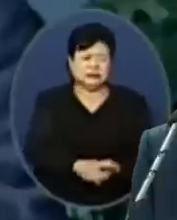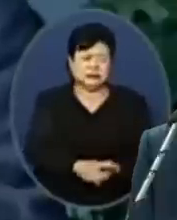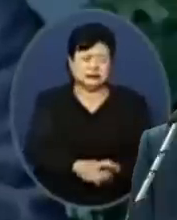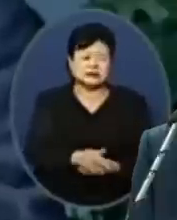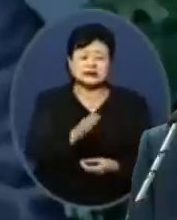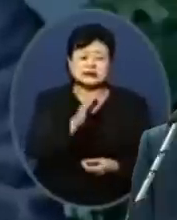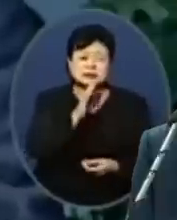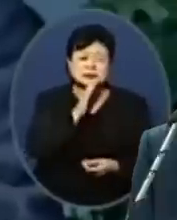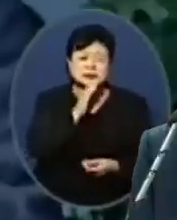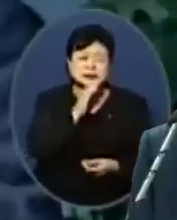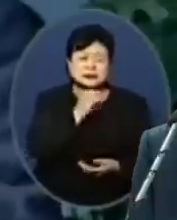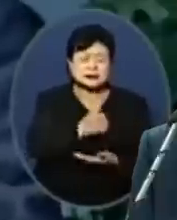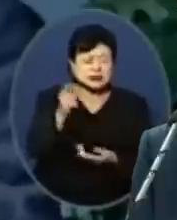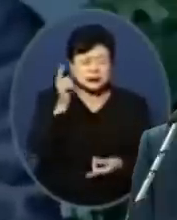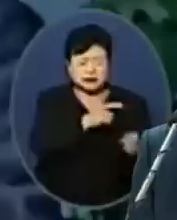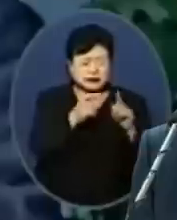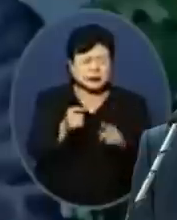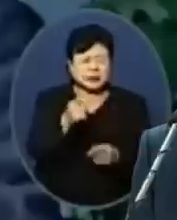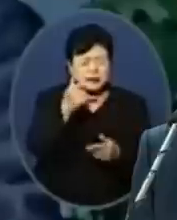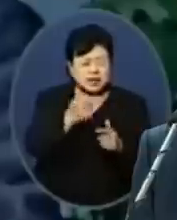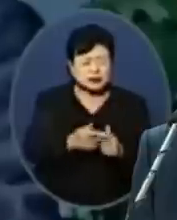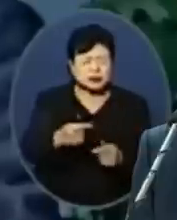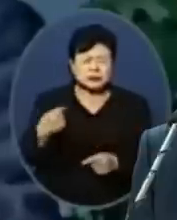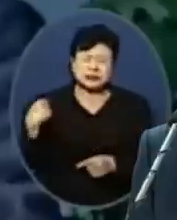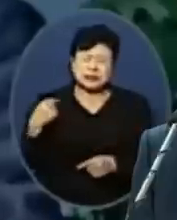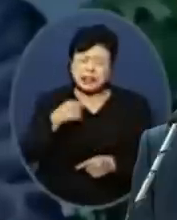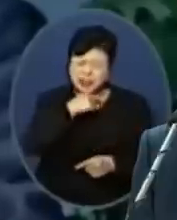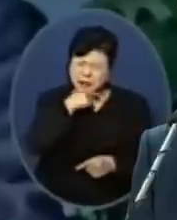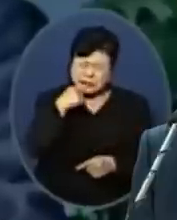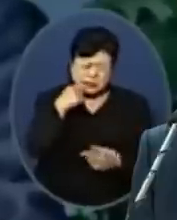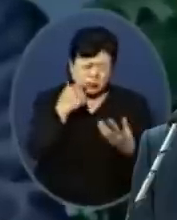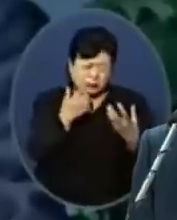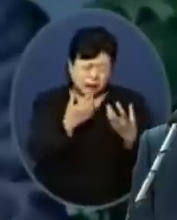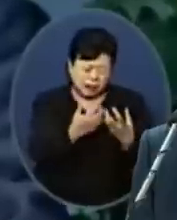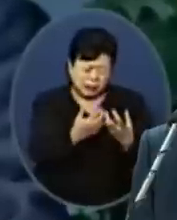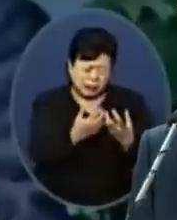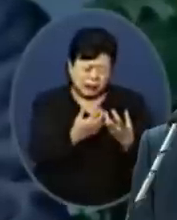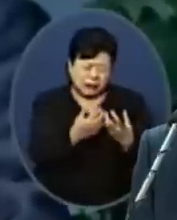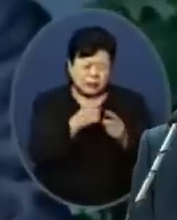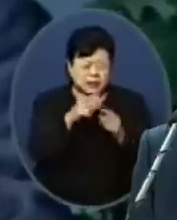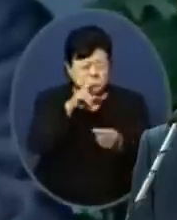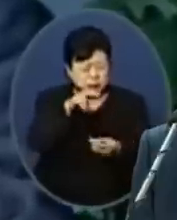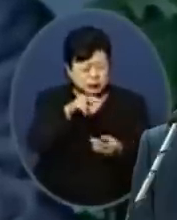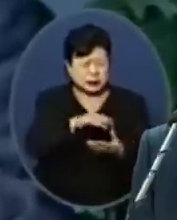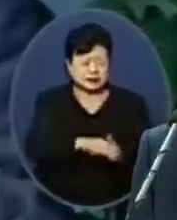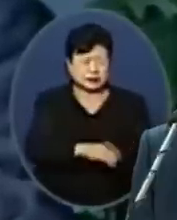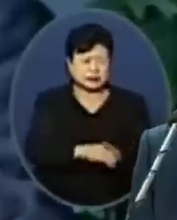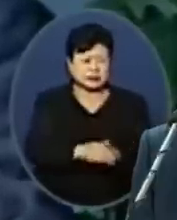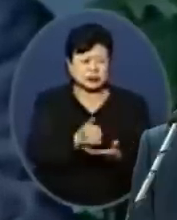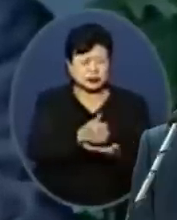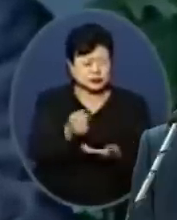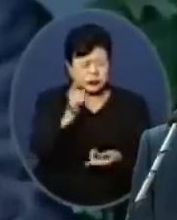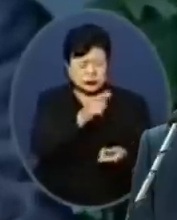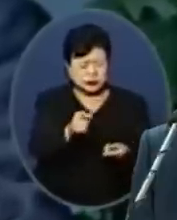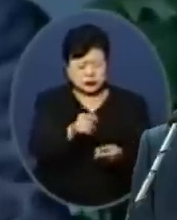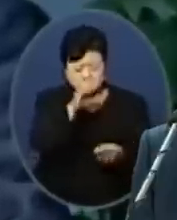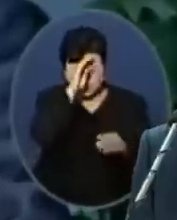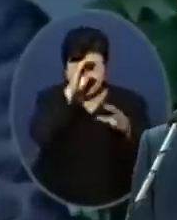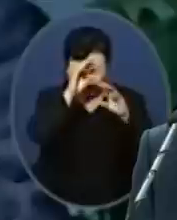그 채찍에 맞은 예수님 덩어리가 피투성이가 되었는데 성경은 말하기를 제가 채찍에